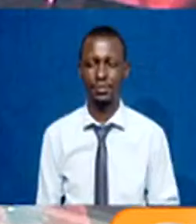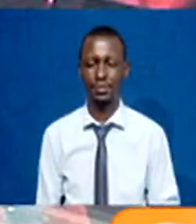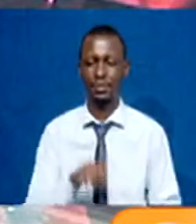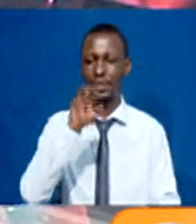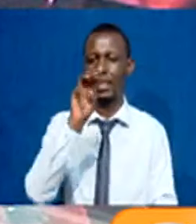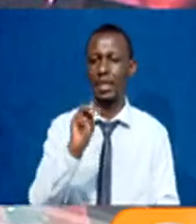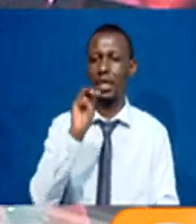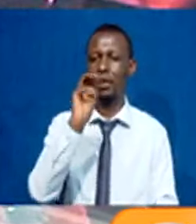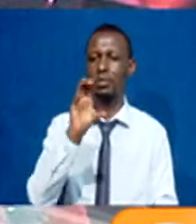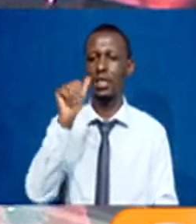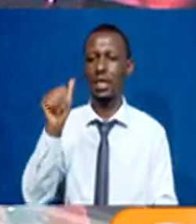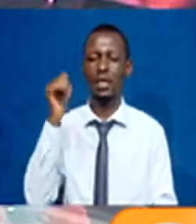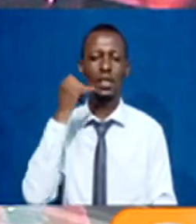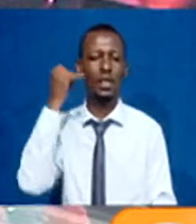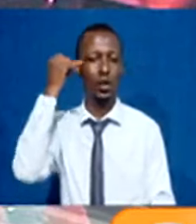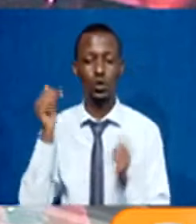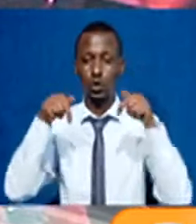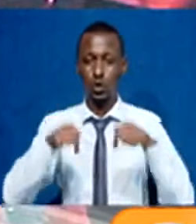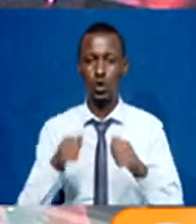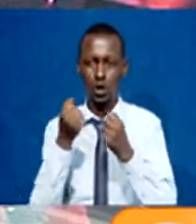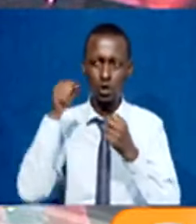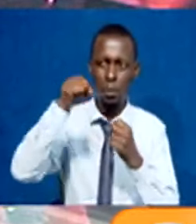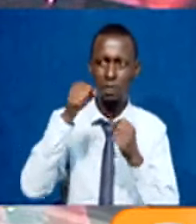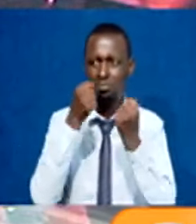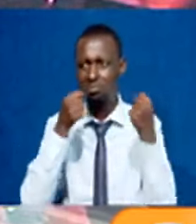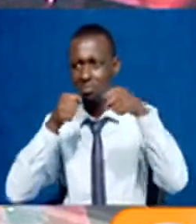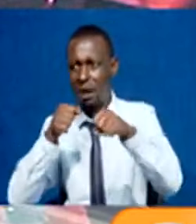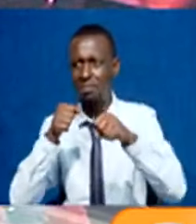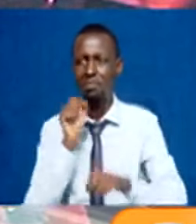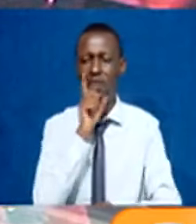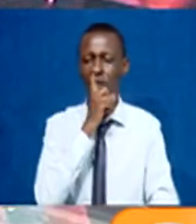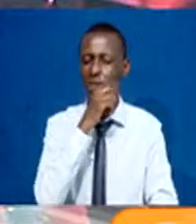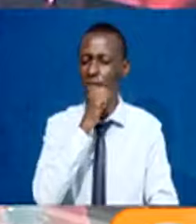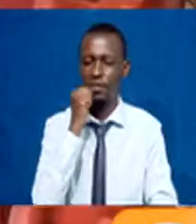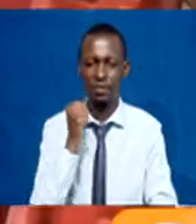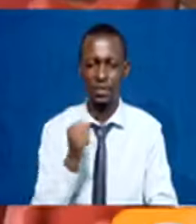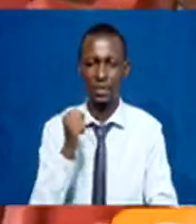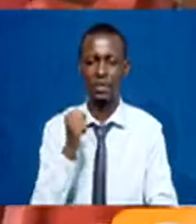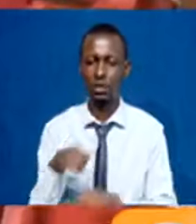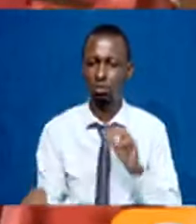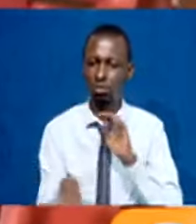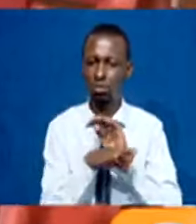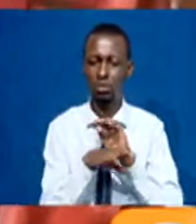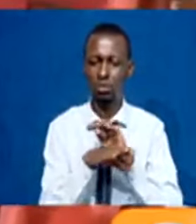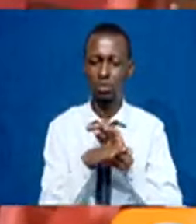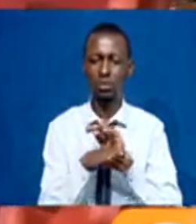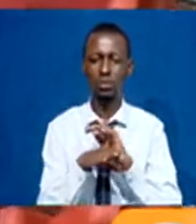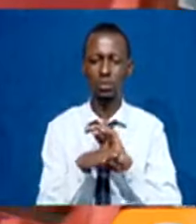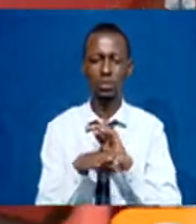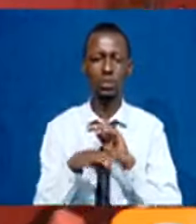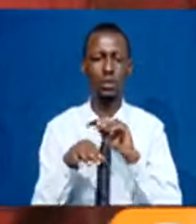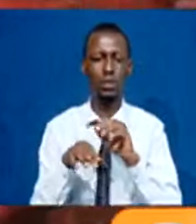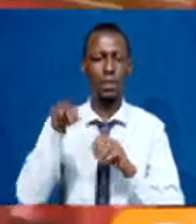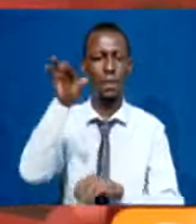Wawakilishi wodi wa Nakuru wamepigana makonde hii leo wakati wa kuwasilisha hoja ya kumng'atua mamlakani katibu wa bunge la kaunti hiyo. Vita